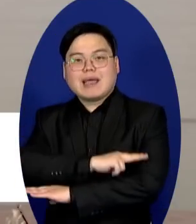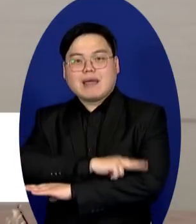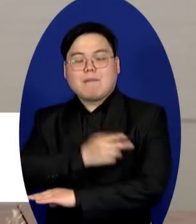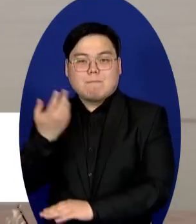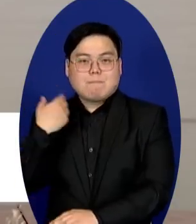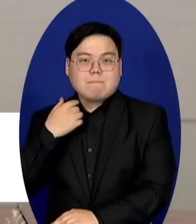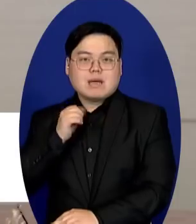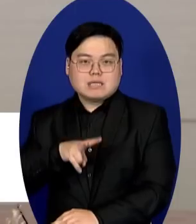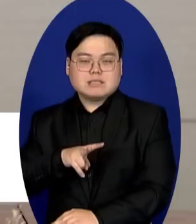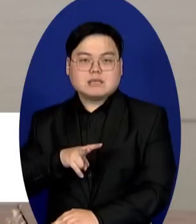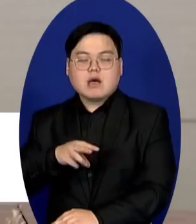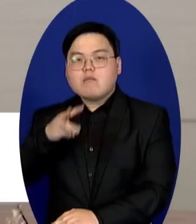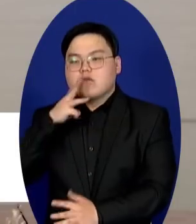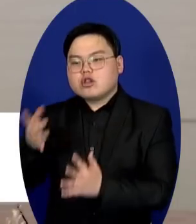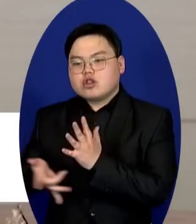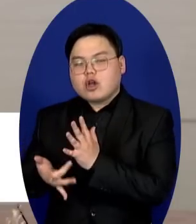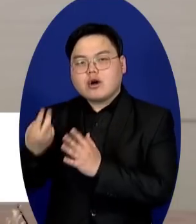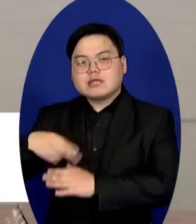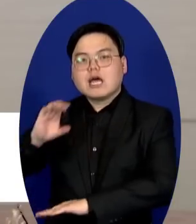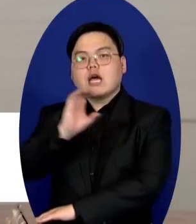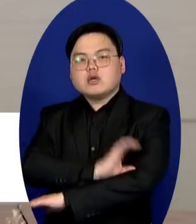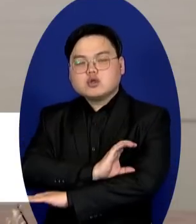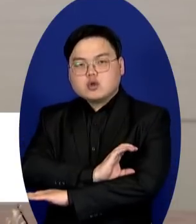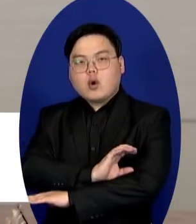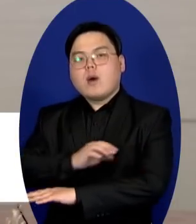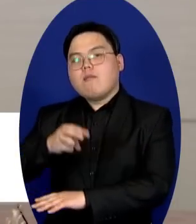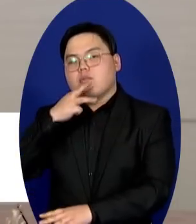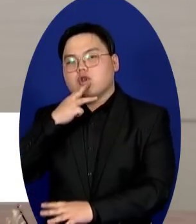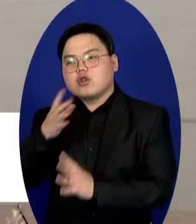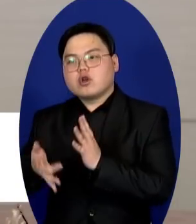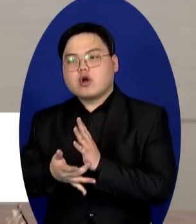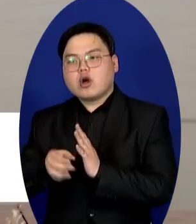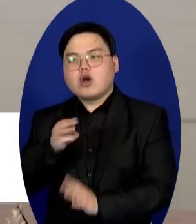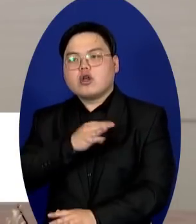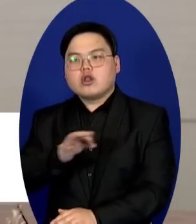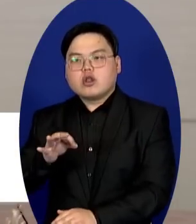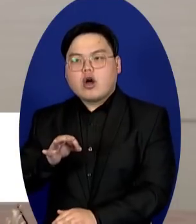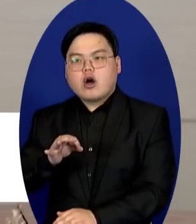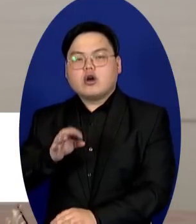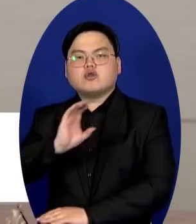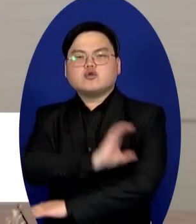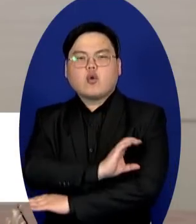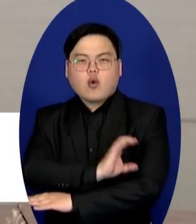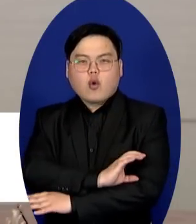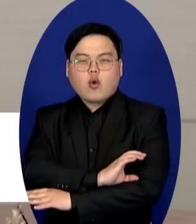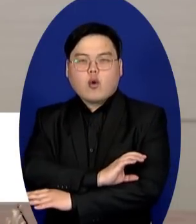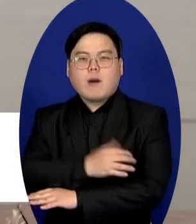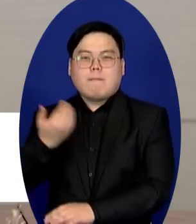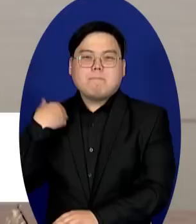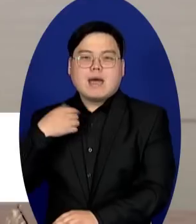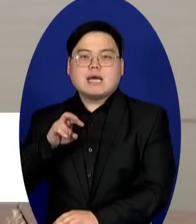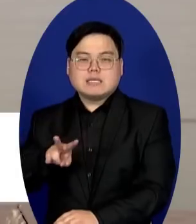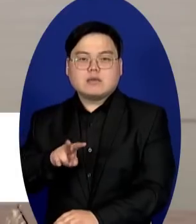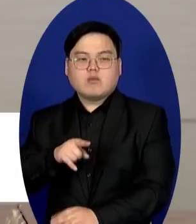маань үүсэл бол мэдээллийн технологийн сургууль, мэдээлэл компьютерийн математик компьютерийн сургууль гэсэн ийм сургуулиуд байсан. Харамсалтай